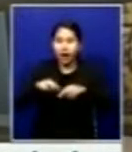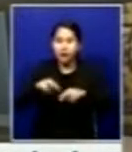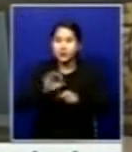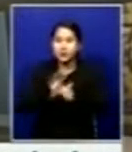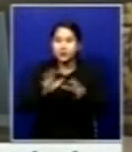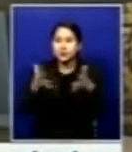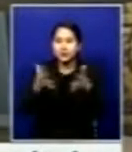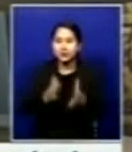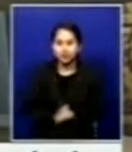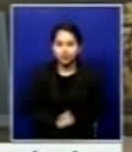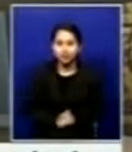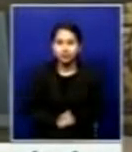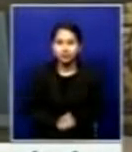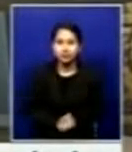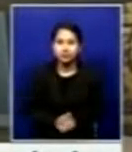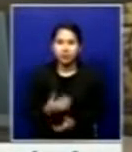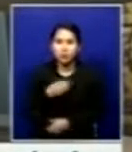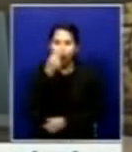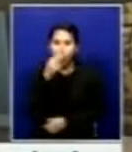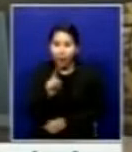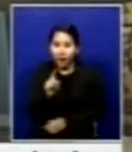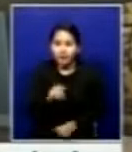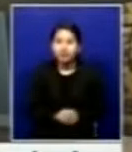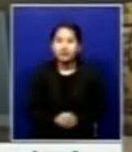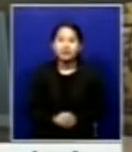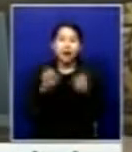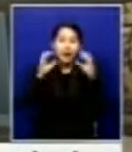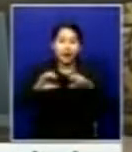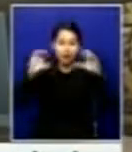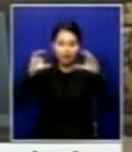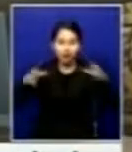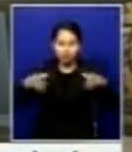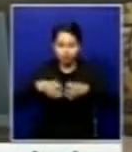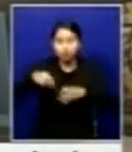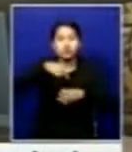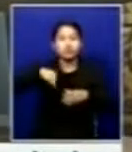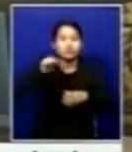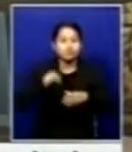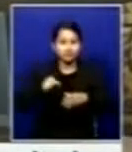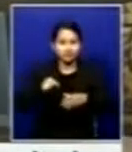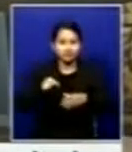มีอะไรตรงไหนที่แสดงให้เห็นว่ารัฐบาลชุดนี้หรือคณะรัฐมนตรีหรือกรรมการที่อยู่สบค